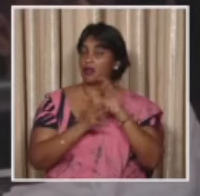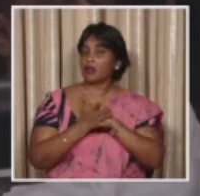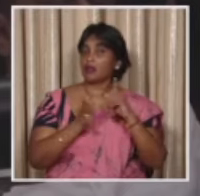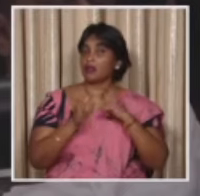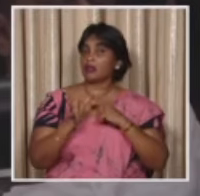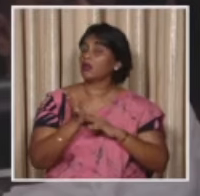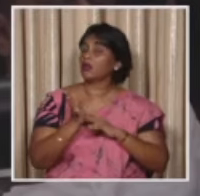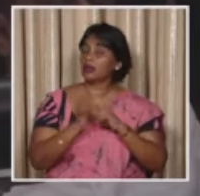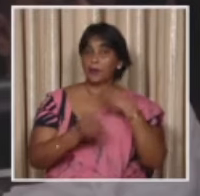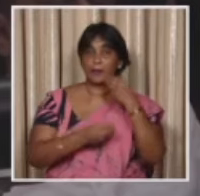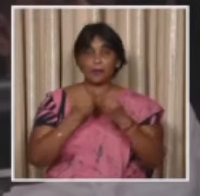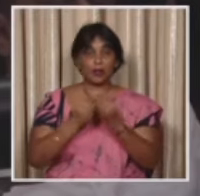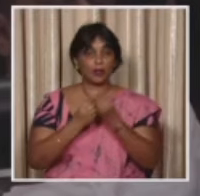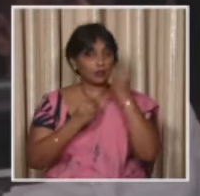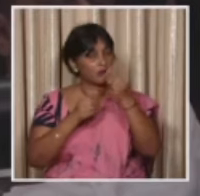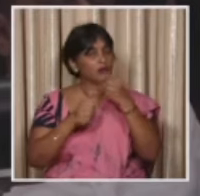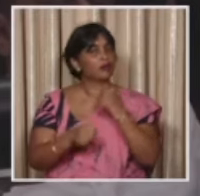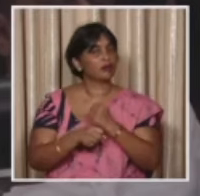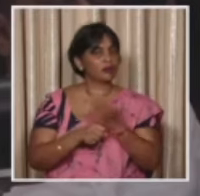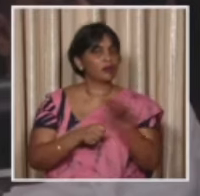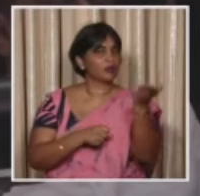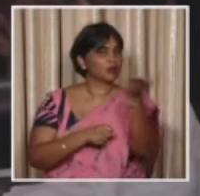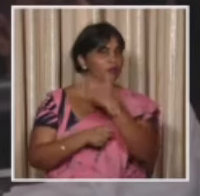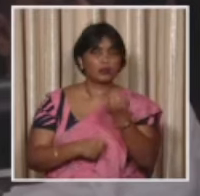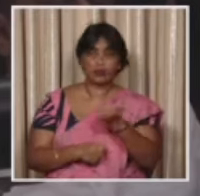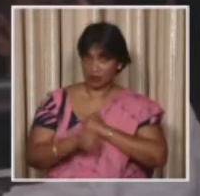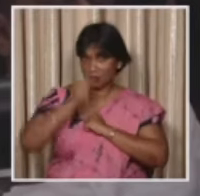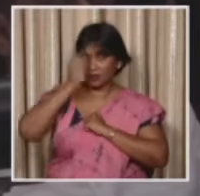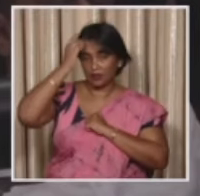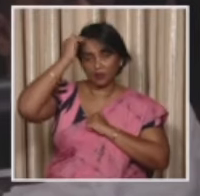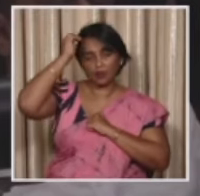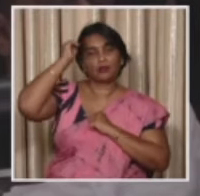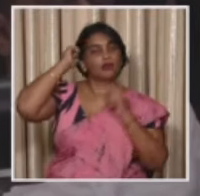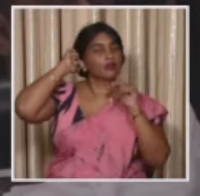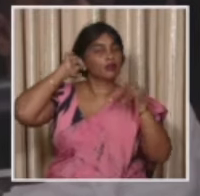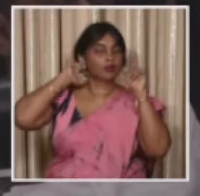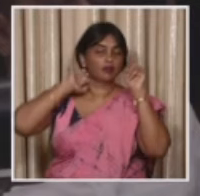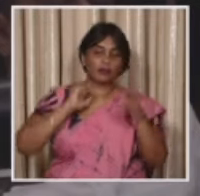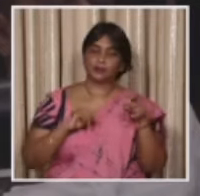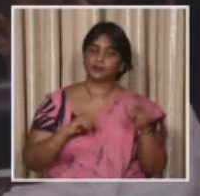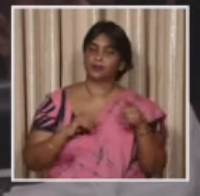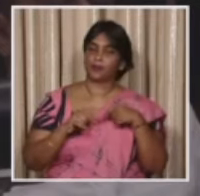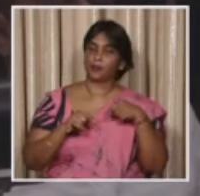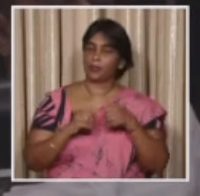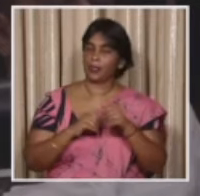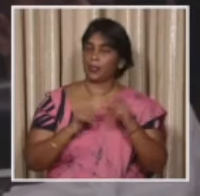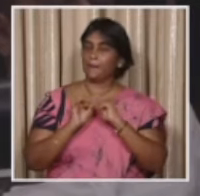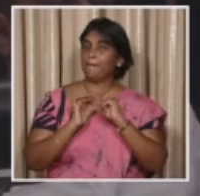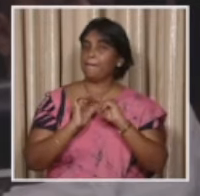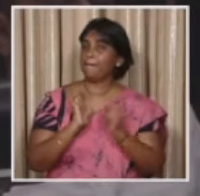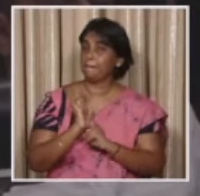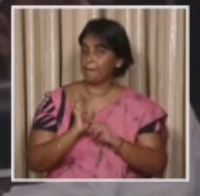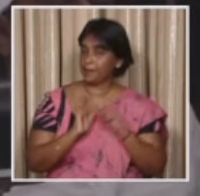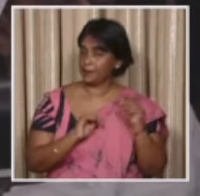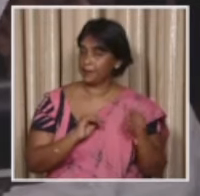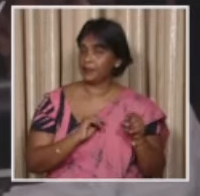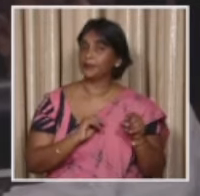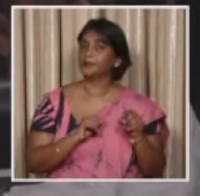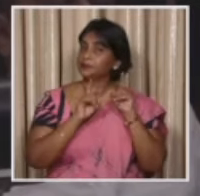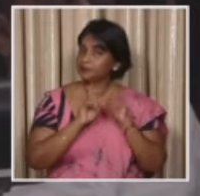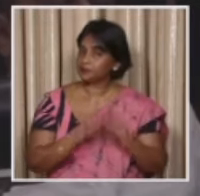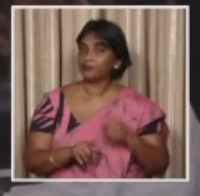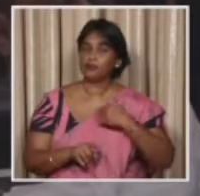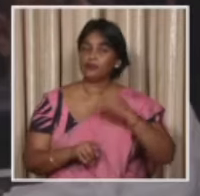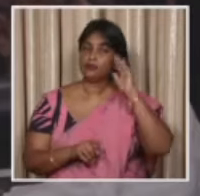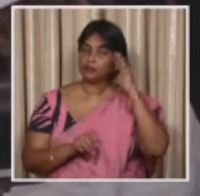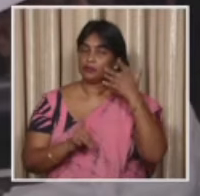මේක දෙන්න මේ ආණ්ඩුවේ ඔබතුමාලා කැමතිද? මොකද මේ අද මේ පනතත් එක්ක මේක